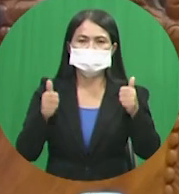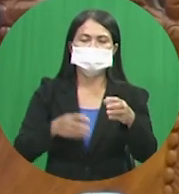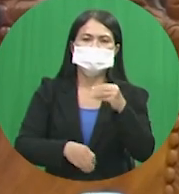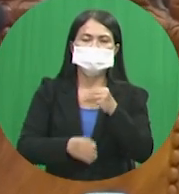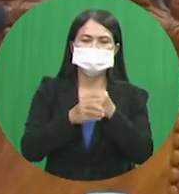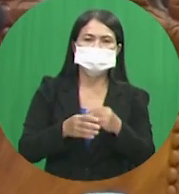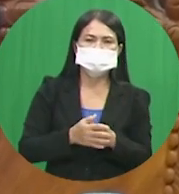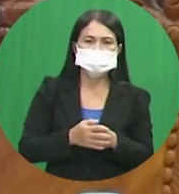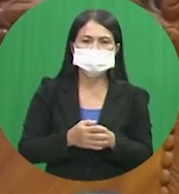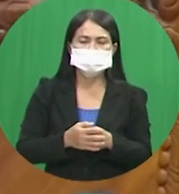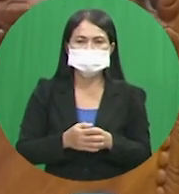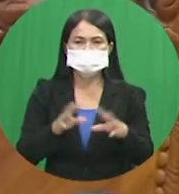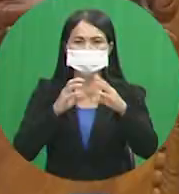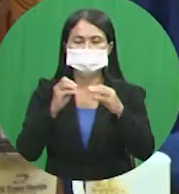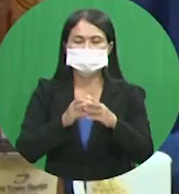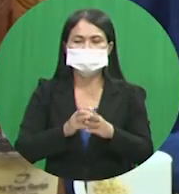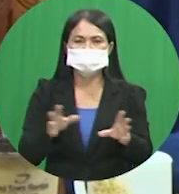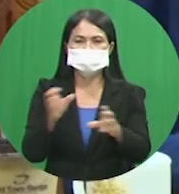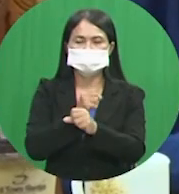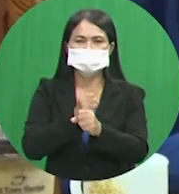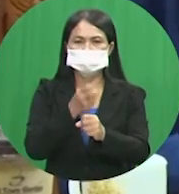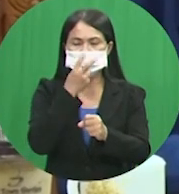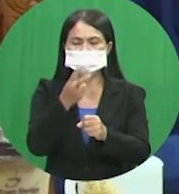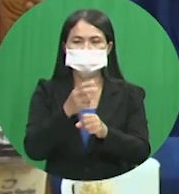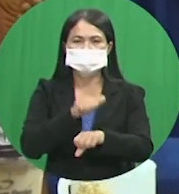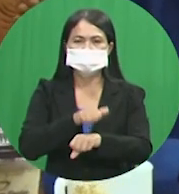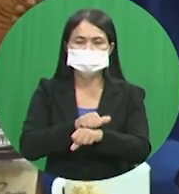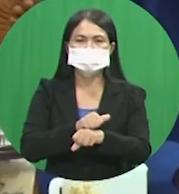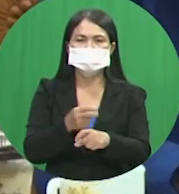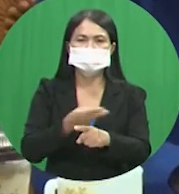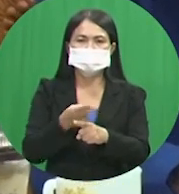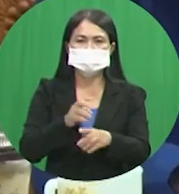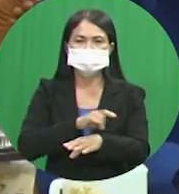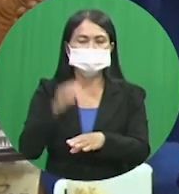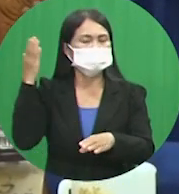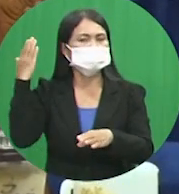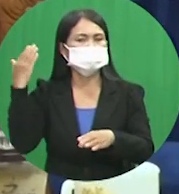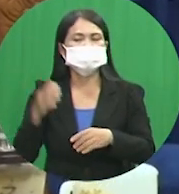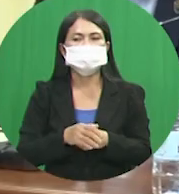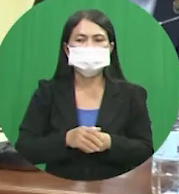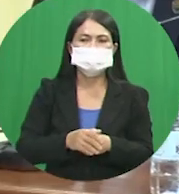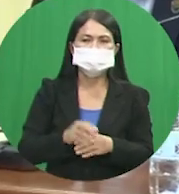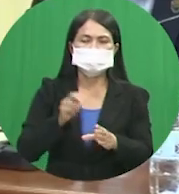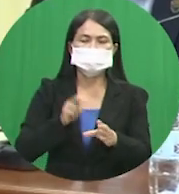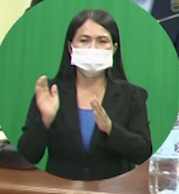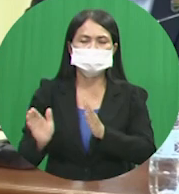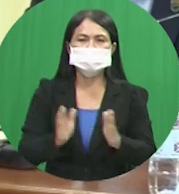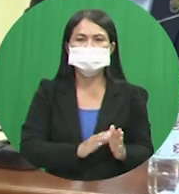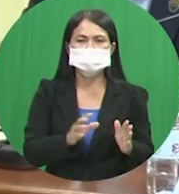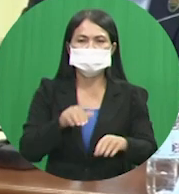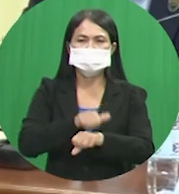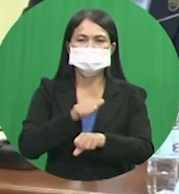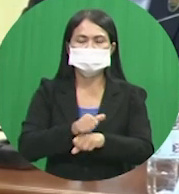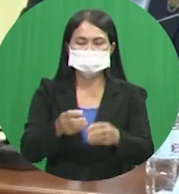ទៀតកិច្ចប្រជុំក៏បានធ្វើការពិនិត្យការងារនិងអនុវត្តនាពេលកន្លងមកនឹងដាក់ចេញផែនការកិច្ចការ